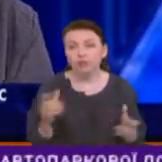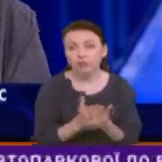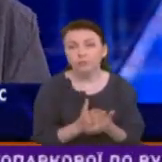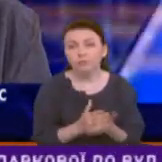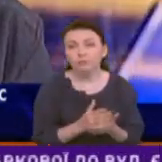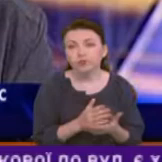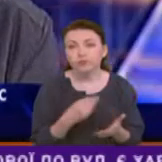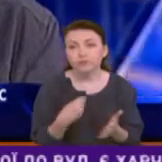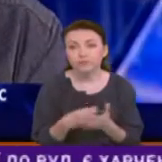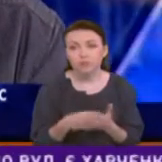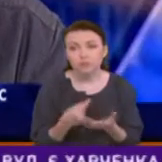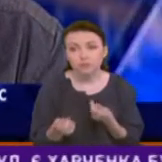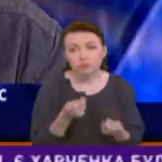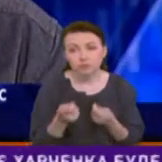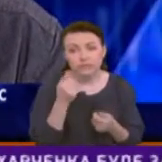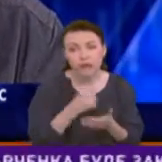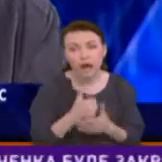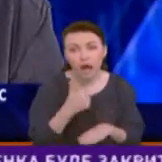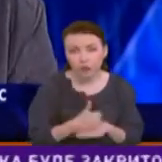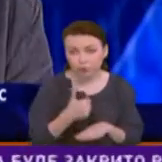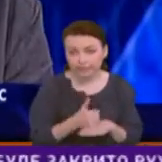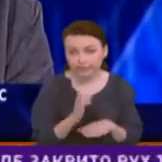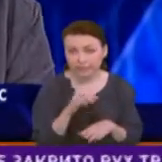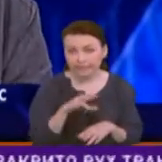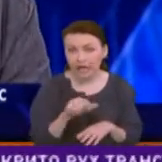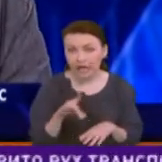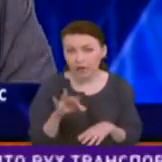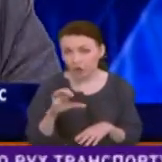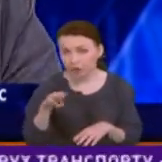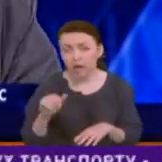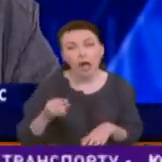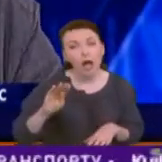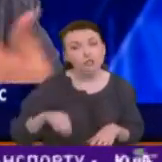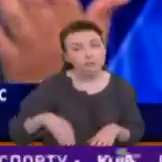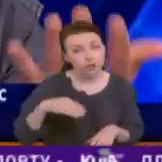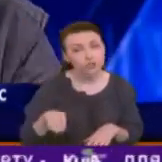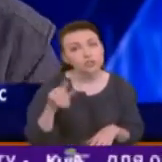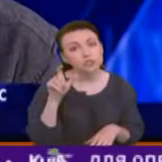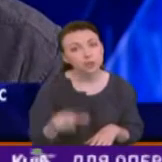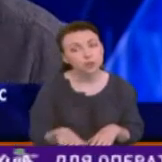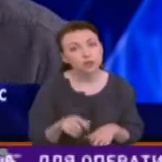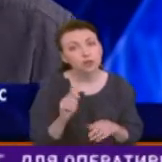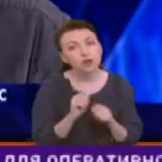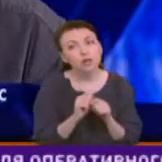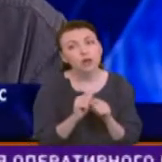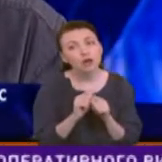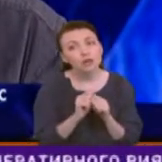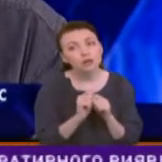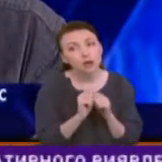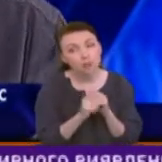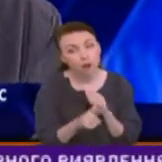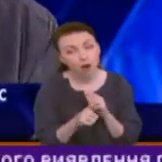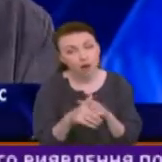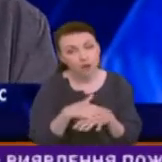фінансами керують старости. А священник – це людина, якого наймає християнська